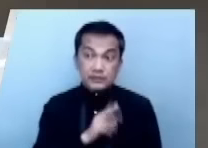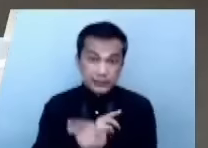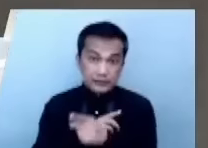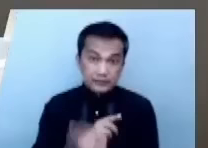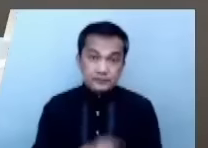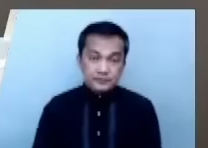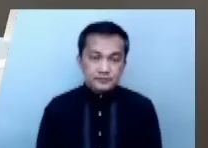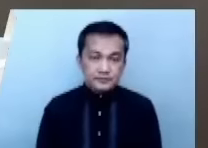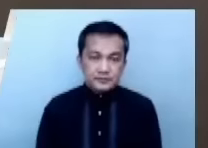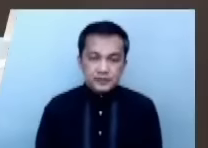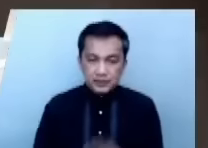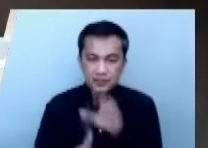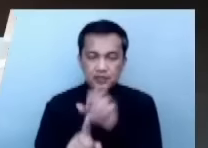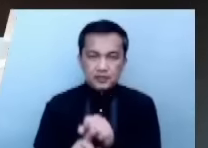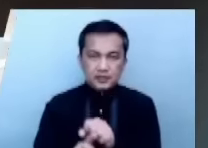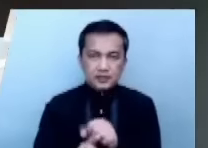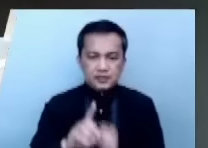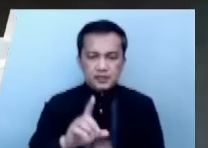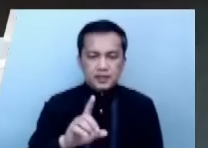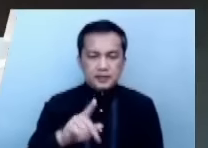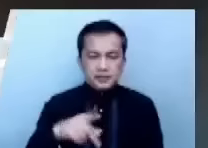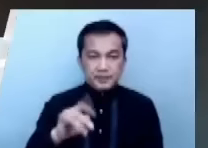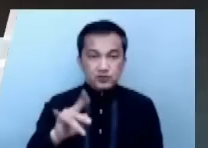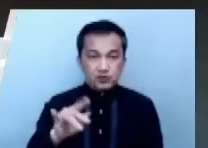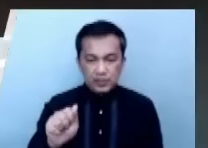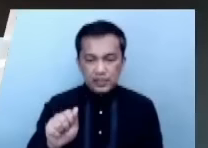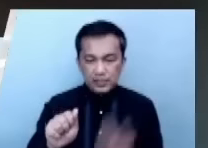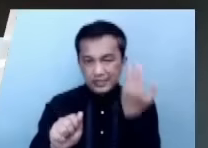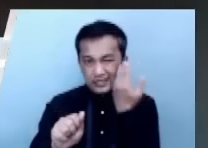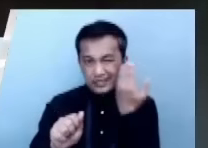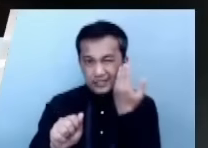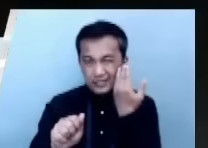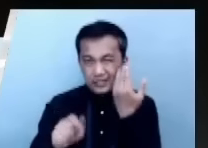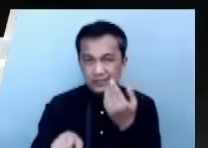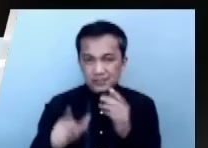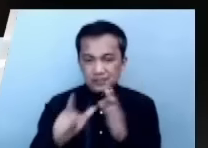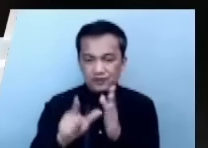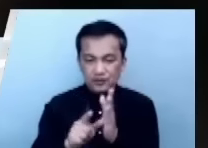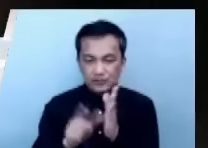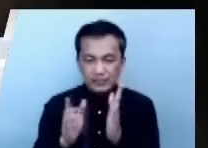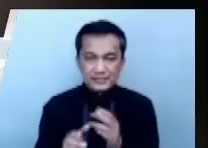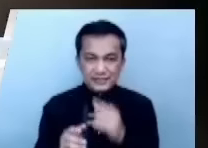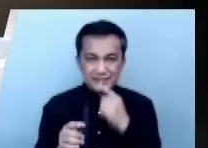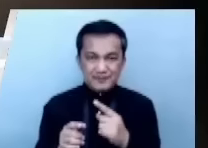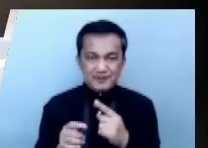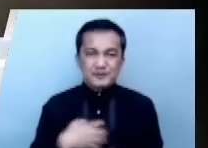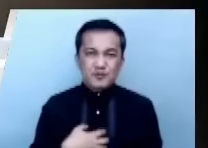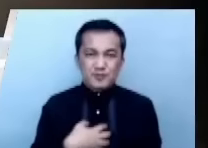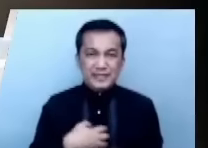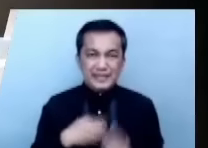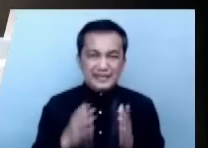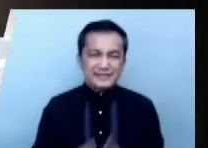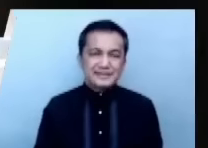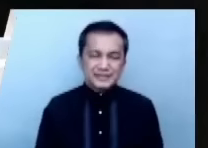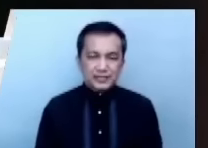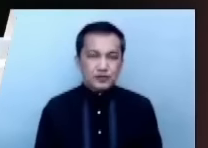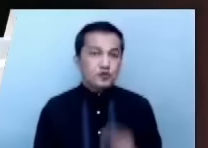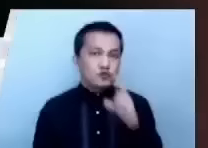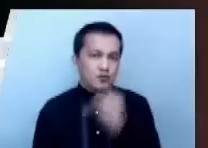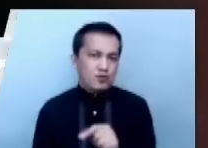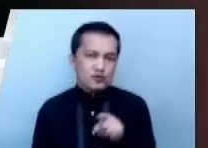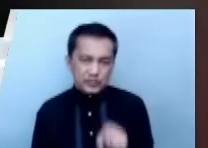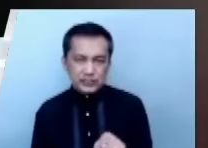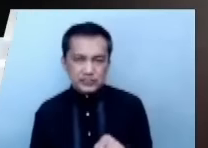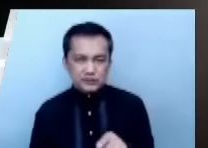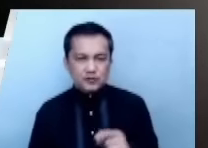Inaresto si Datu P. Bastura na nagpanggap umano bilang isang abogado ayon sa mga komplainat. Sumbong nila. Kinumbinsi sila ng